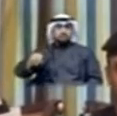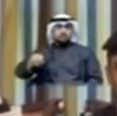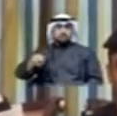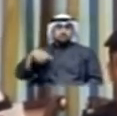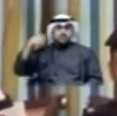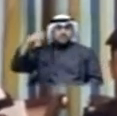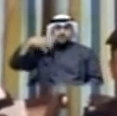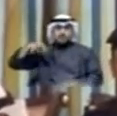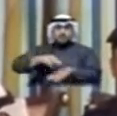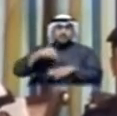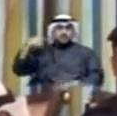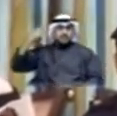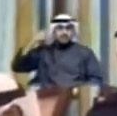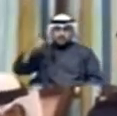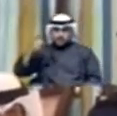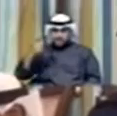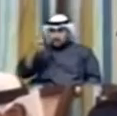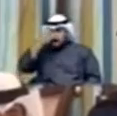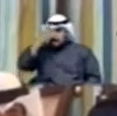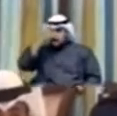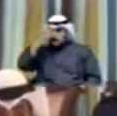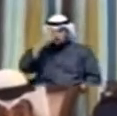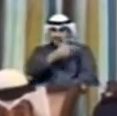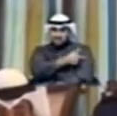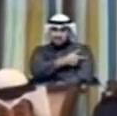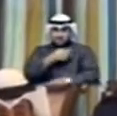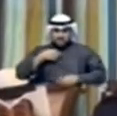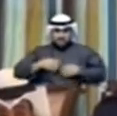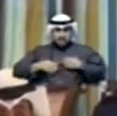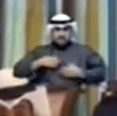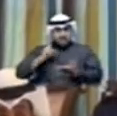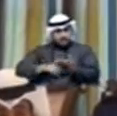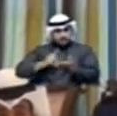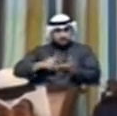كان الفريق وقياداته عن بكره ابيهم، وانا كنت وياهم على رصيف